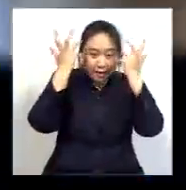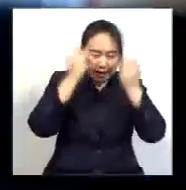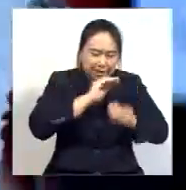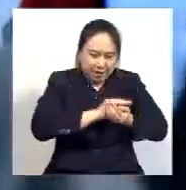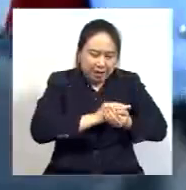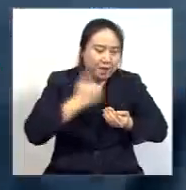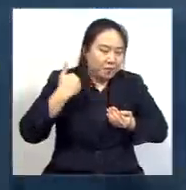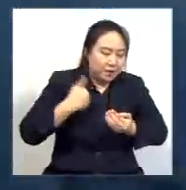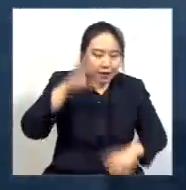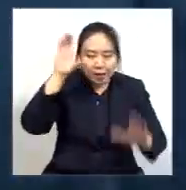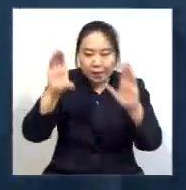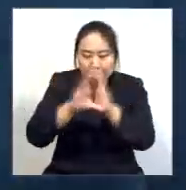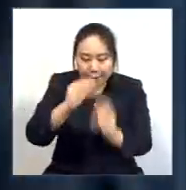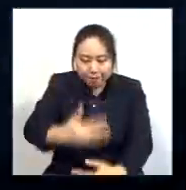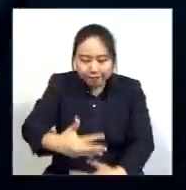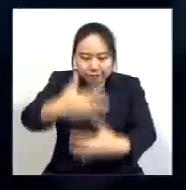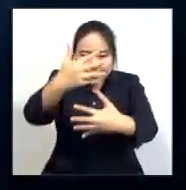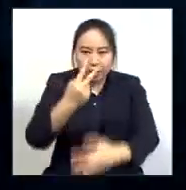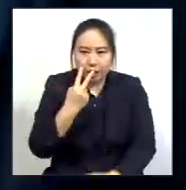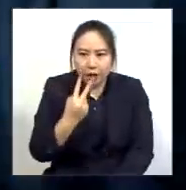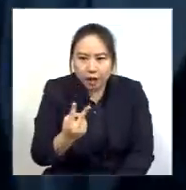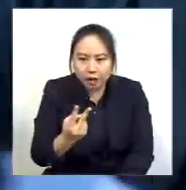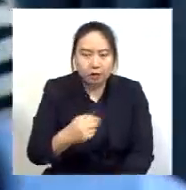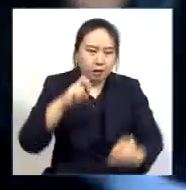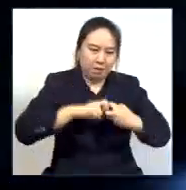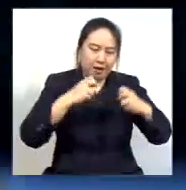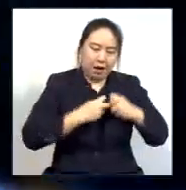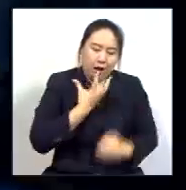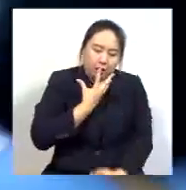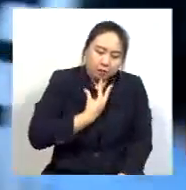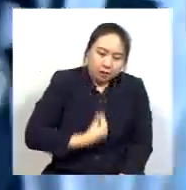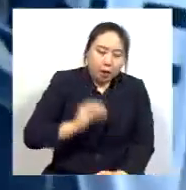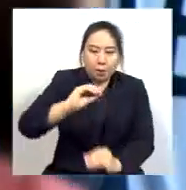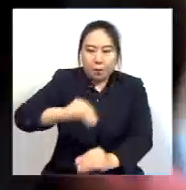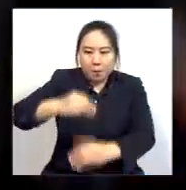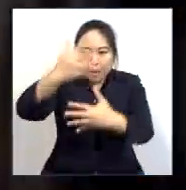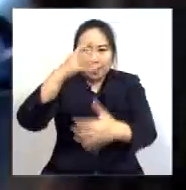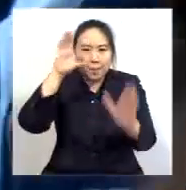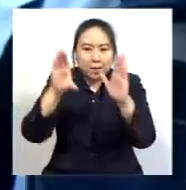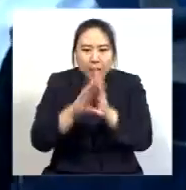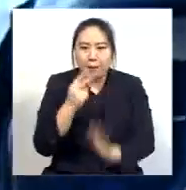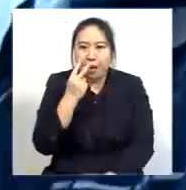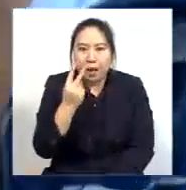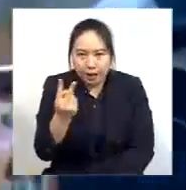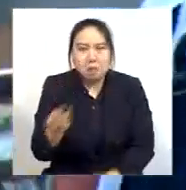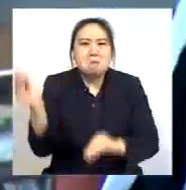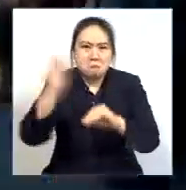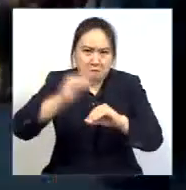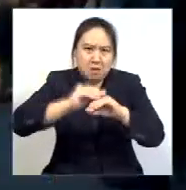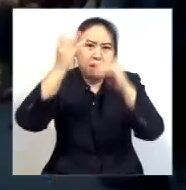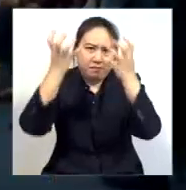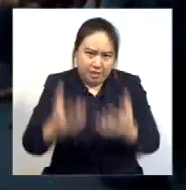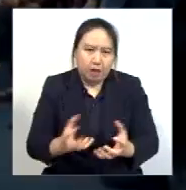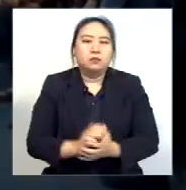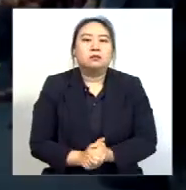ณะที่เกิดขึ้นเนี่ยนะคะหรือว่าคนที่มีปัญหาด้านสุขภาพจิตอยู่แล้วอาจจะทำให้อาการรุนแรงมากขึ้นโดยเฉพาะเด็ก